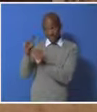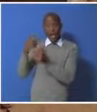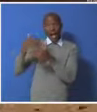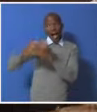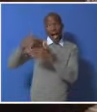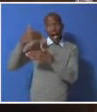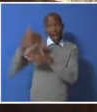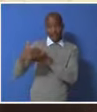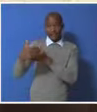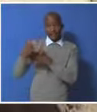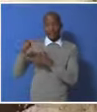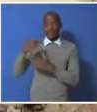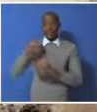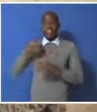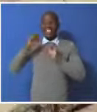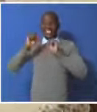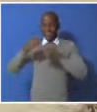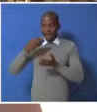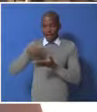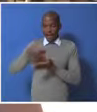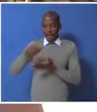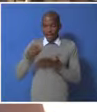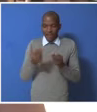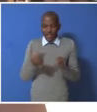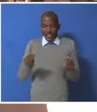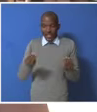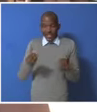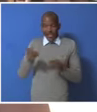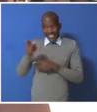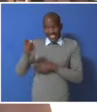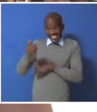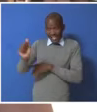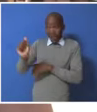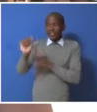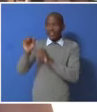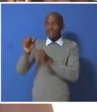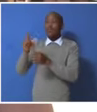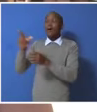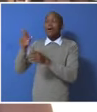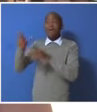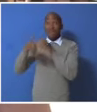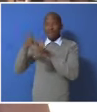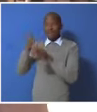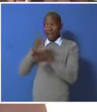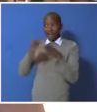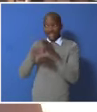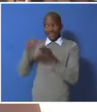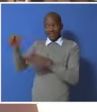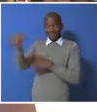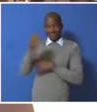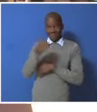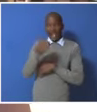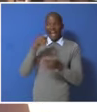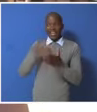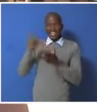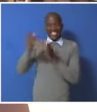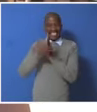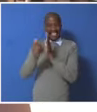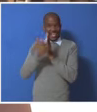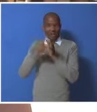gore wena o ka reka materiale bone ba tlabe ba tsisa manpower be ba tsisa le